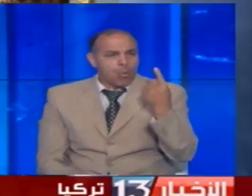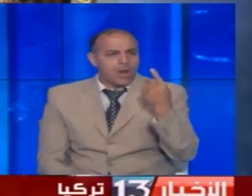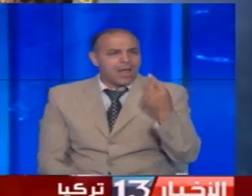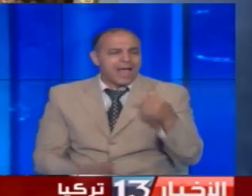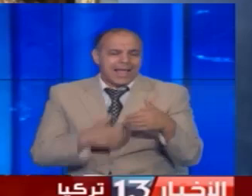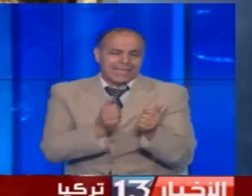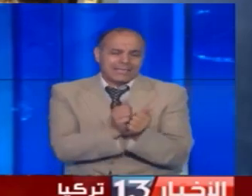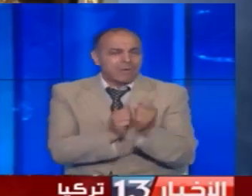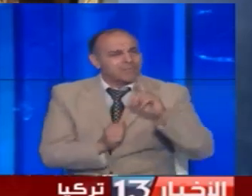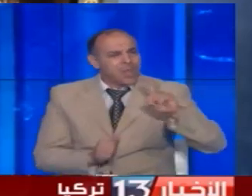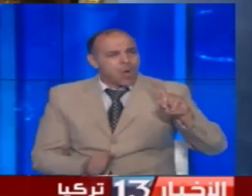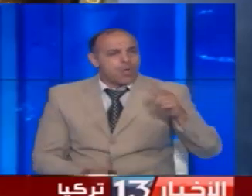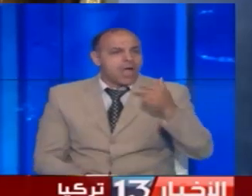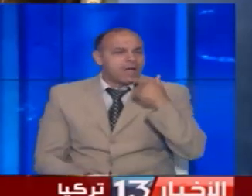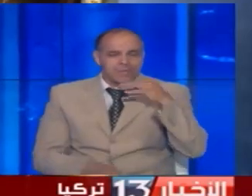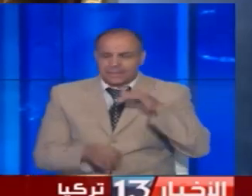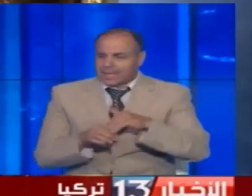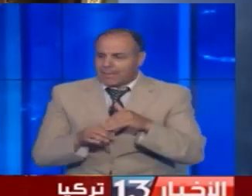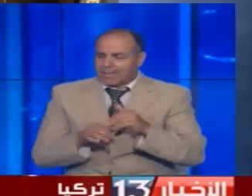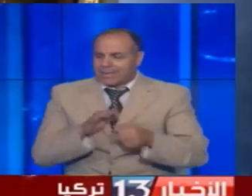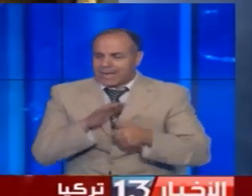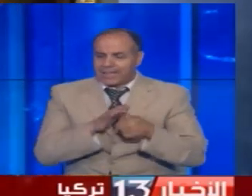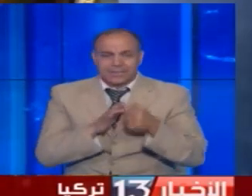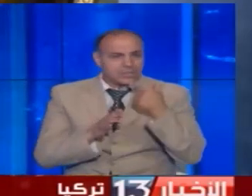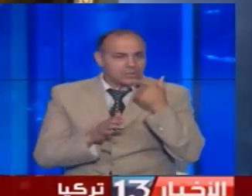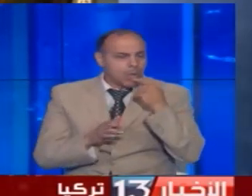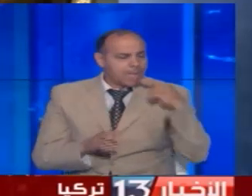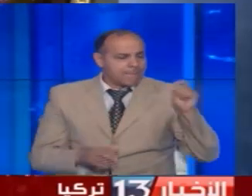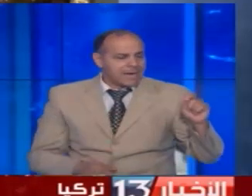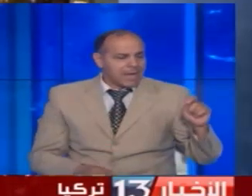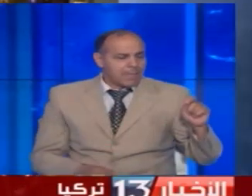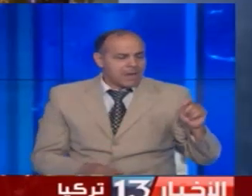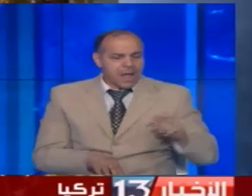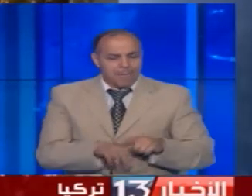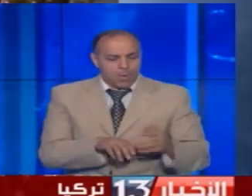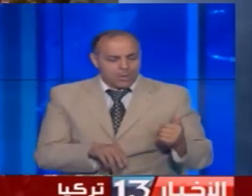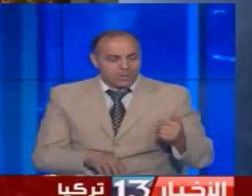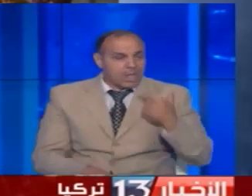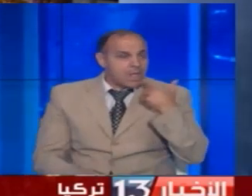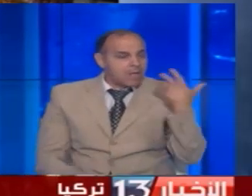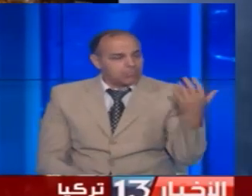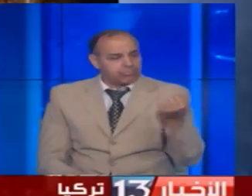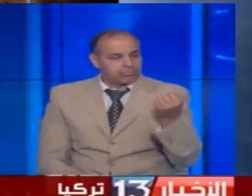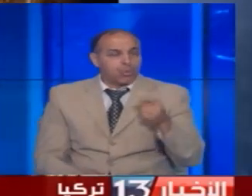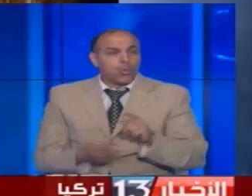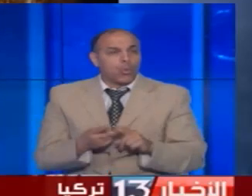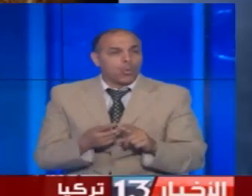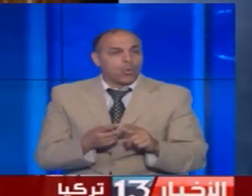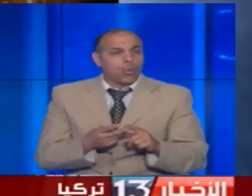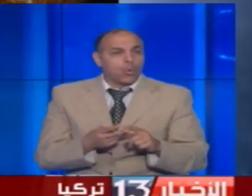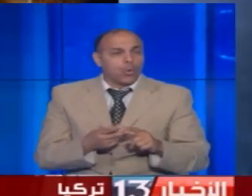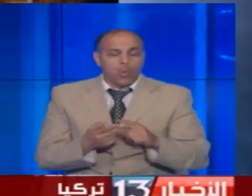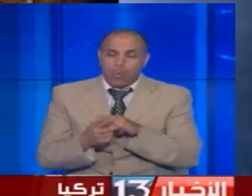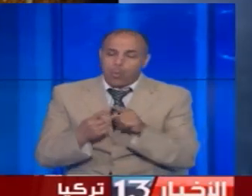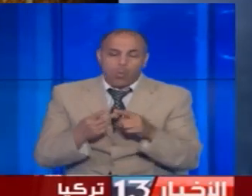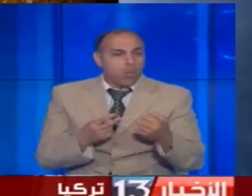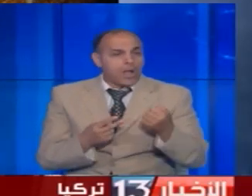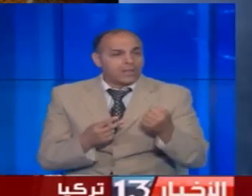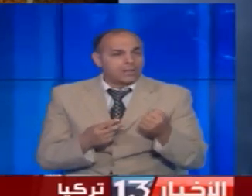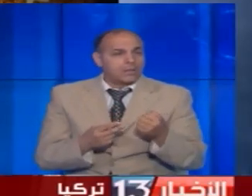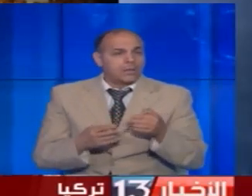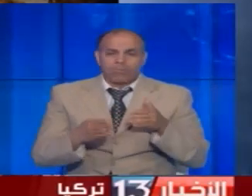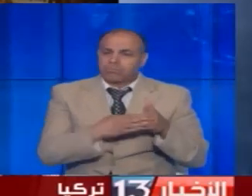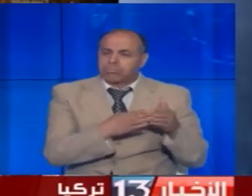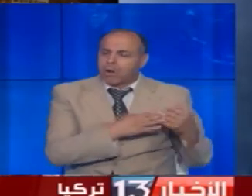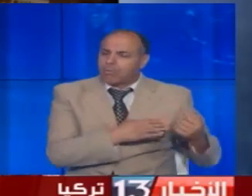العدالة والتنمية في انتخابات رئاسية وبرلمانية مبكرة، متفوقين على معارضة موحدة اكتسبت